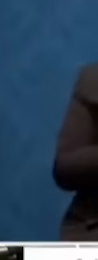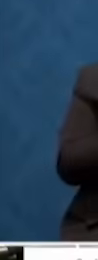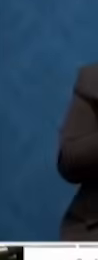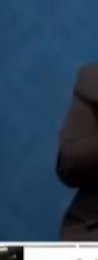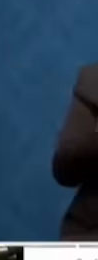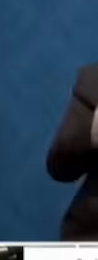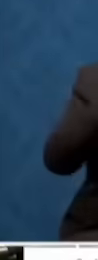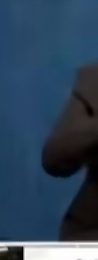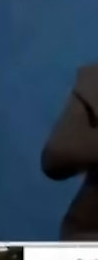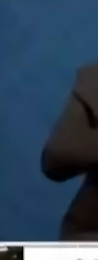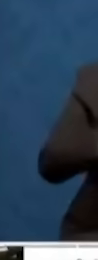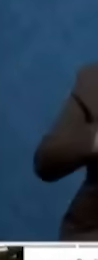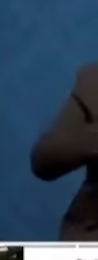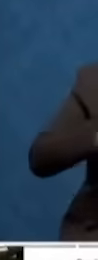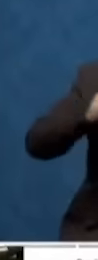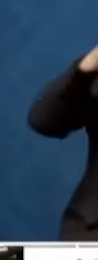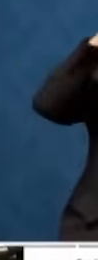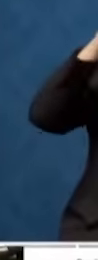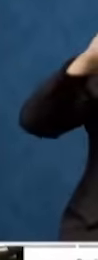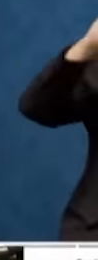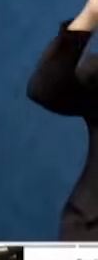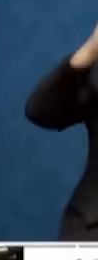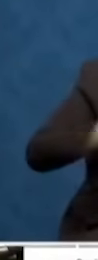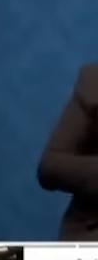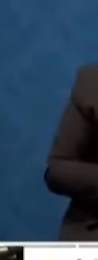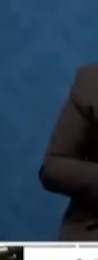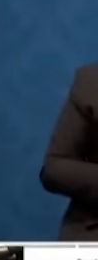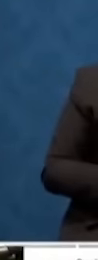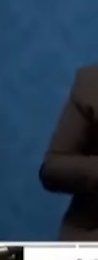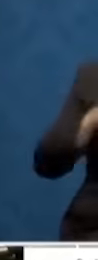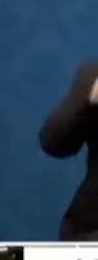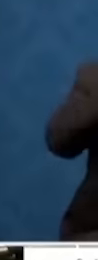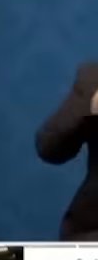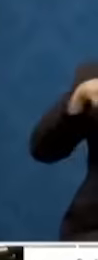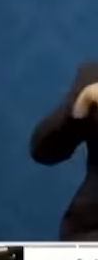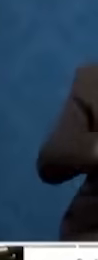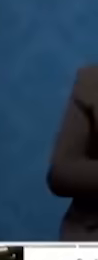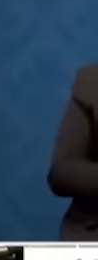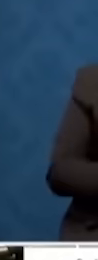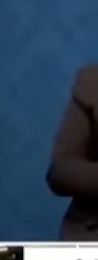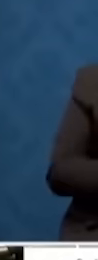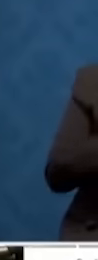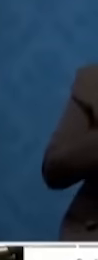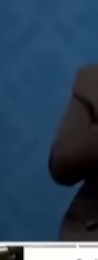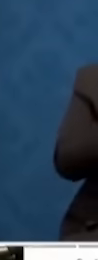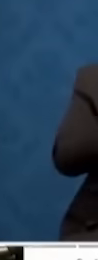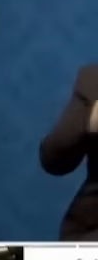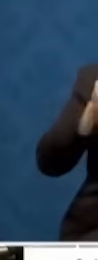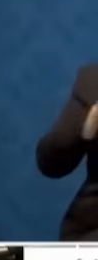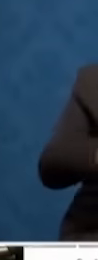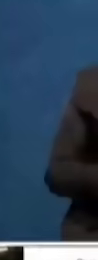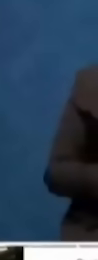ท่านประธานผมรังสิมันโรมสมาชิกสภาผู้แทนราษฎรบัญชีรายชื่อก้าวไกลในฐานะสมาชิกรัฐสภ